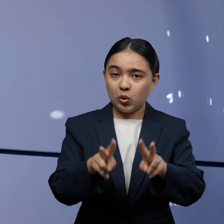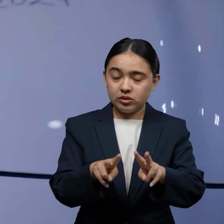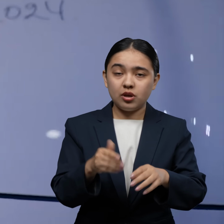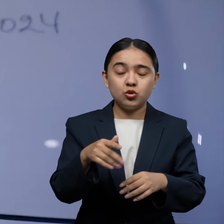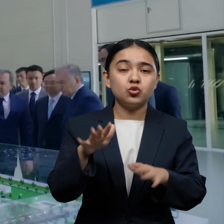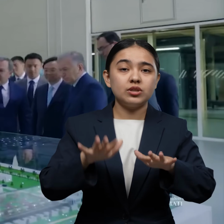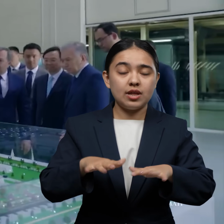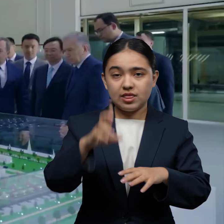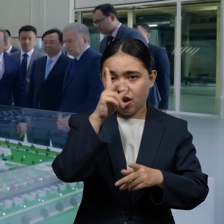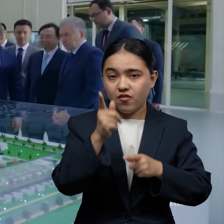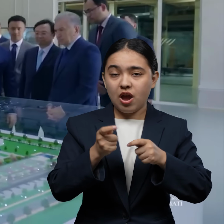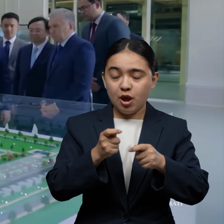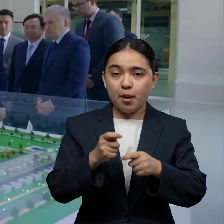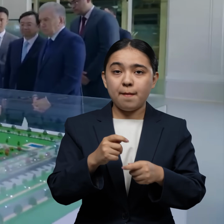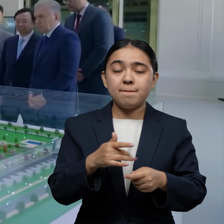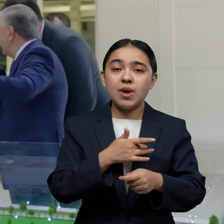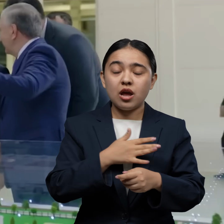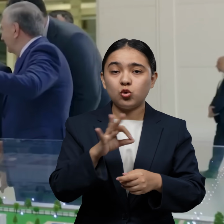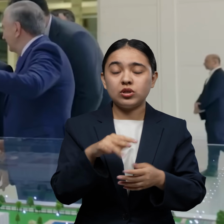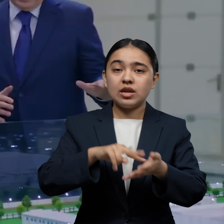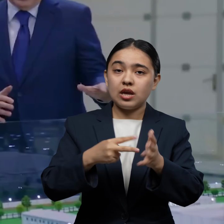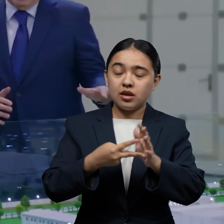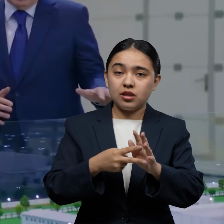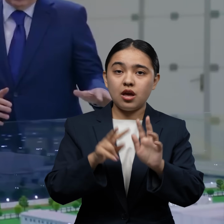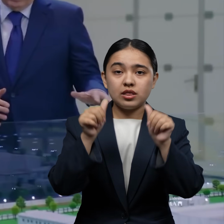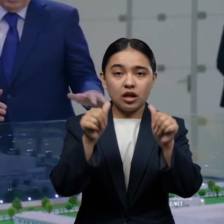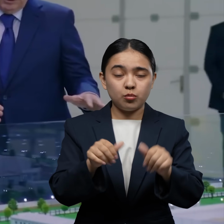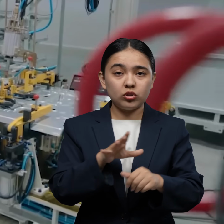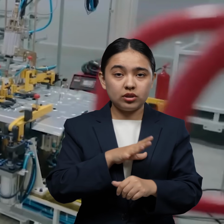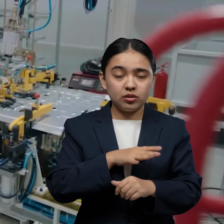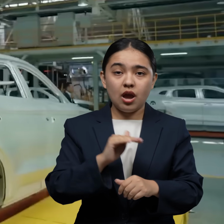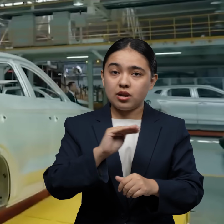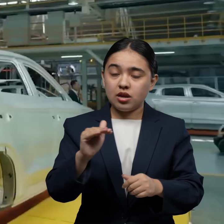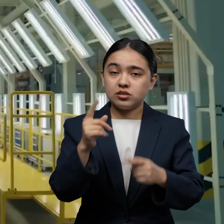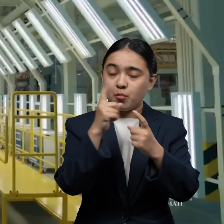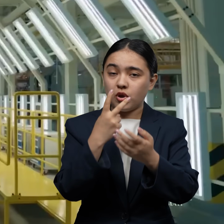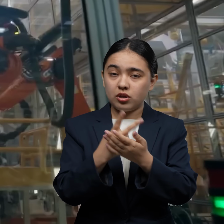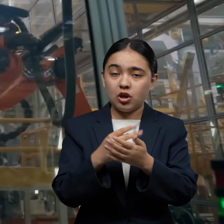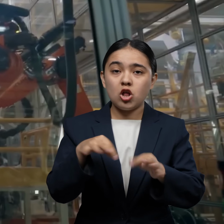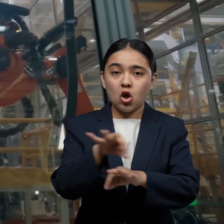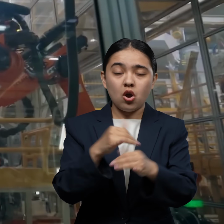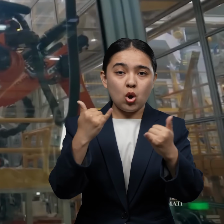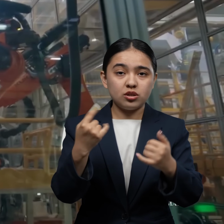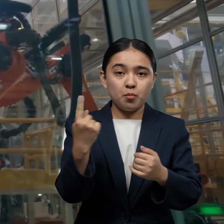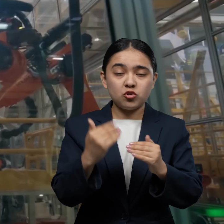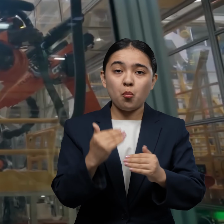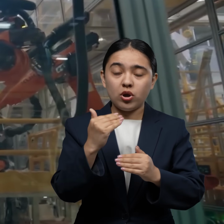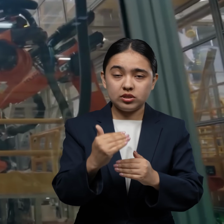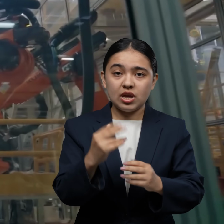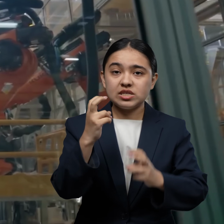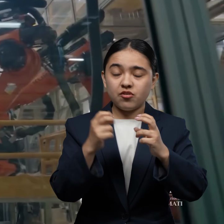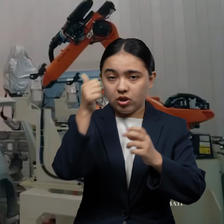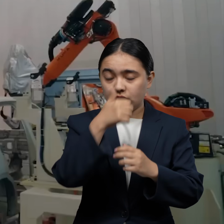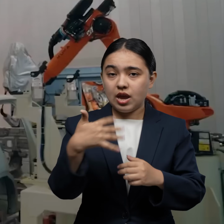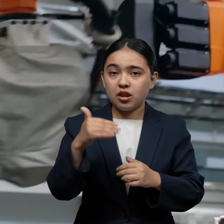qoldirdi. Shu yerda davlat rahbariga mahalliylashtirish bo'yicha rejalar taqdimot qilindi. Rasmiy xabarga ko'ra, loyihaning hozirgi birinchi